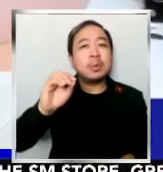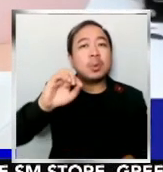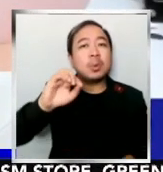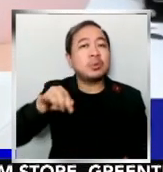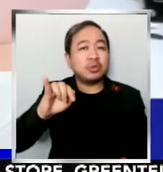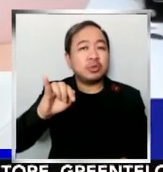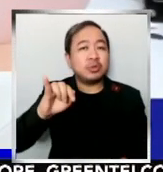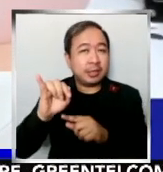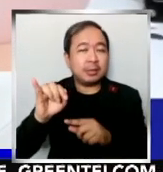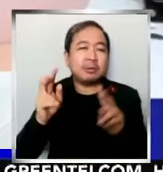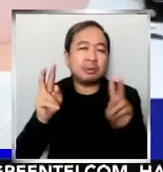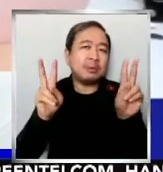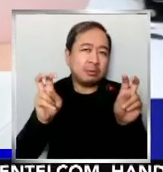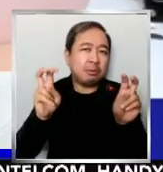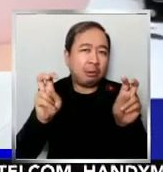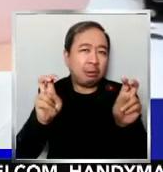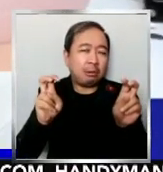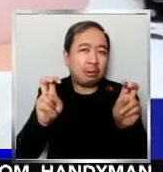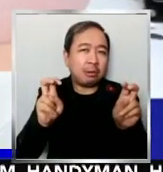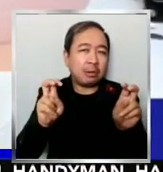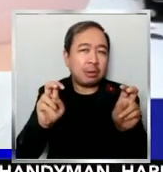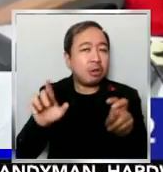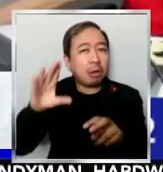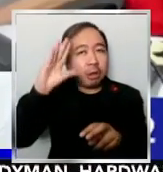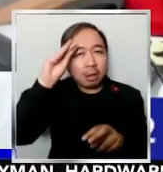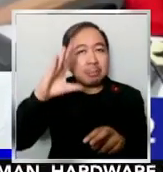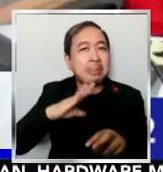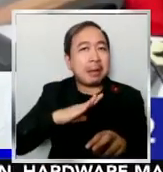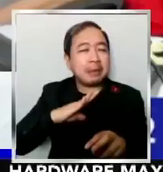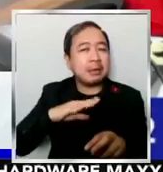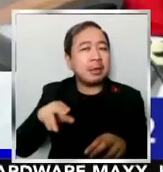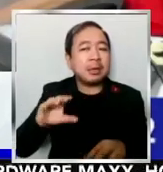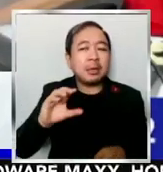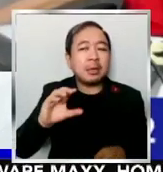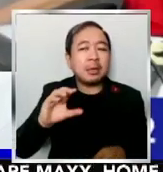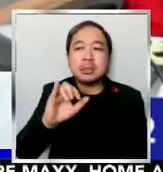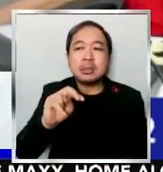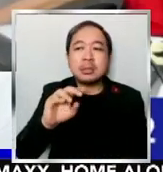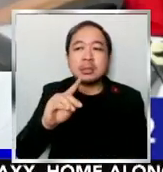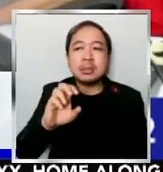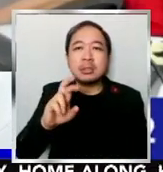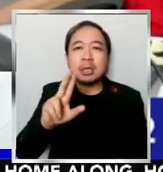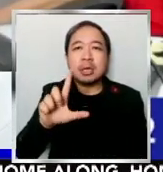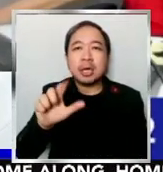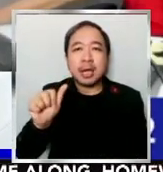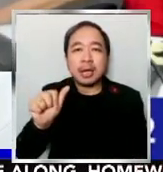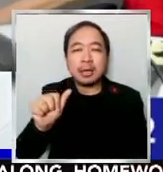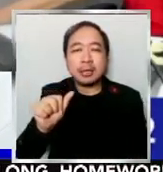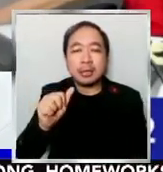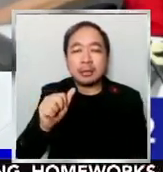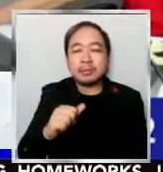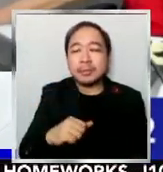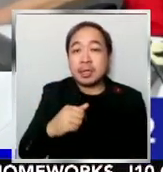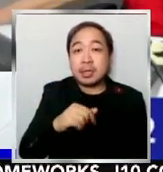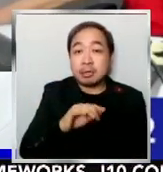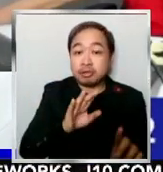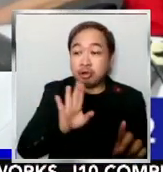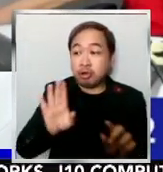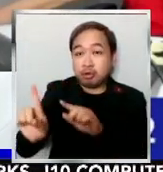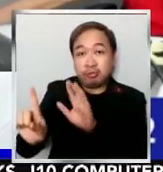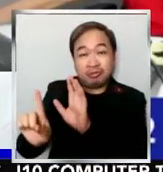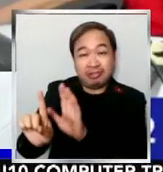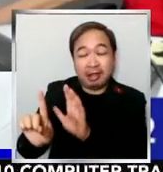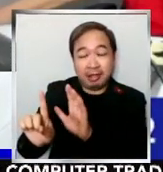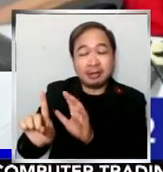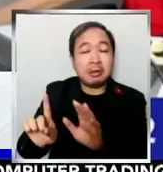tinaguri ang lalaking Cinderella? Yung kanyang bahay, mga kaibigan, dahil hindi